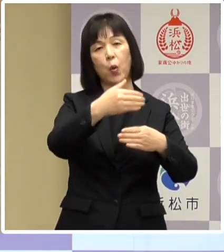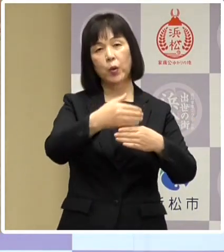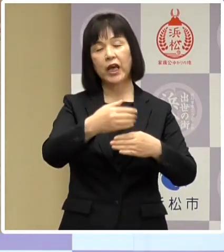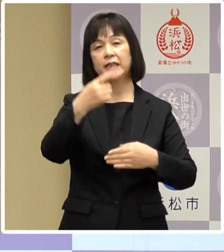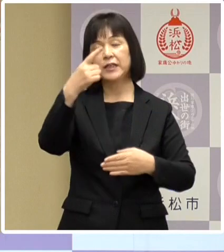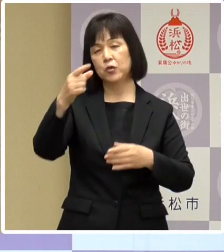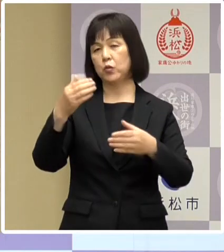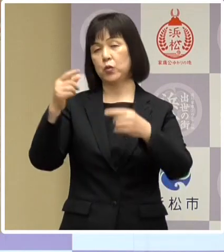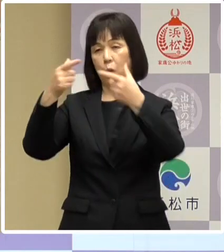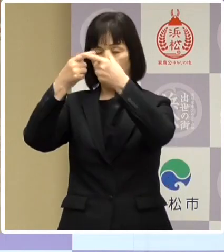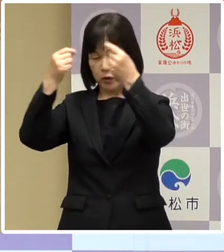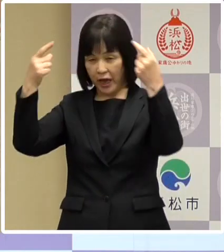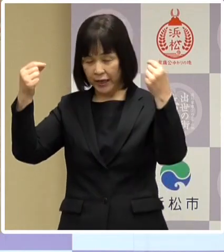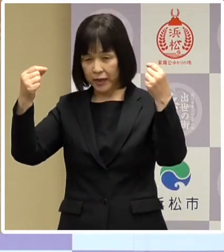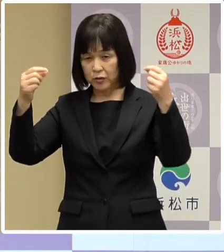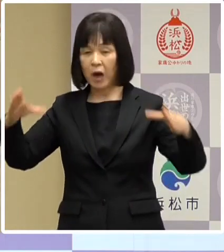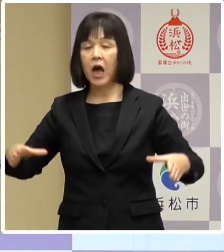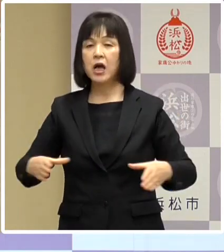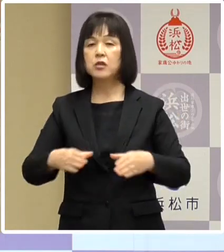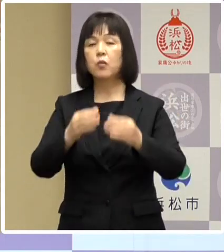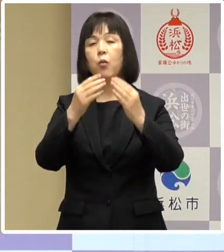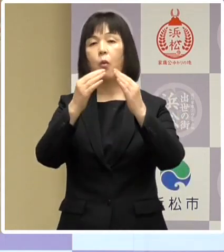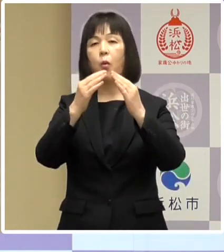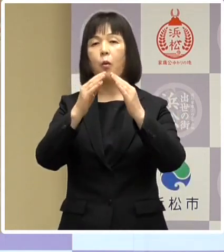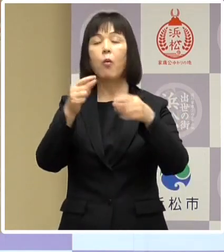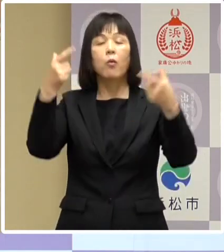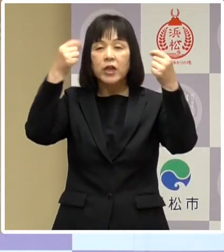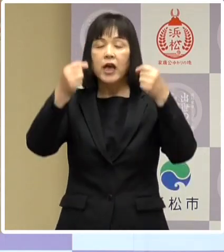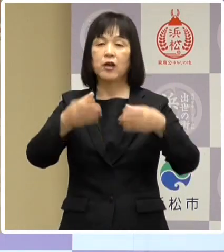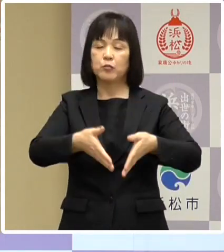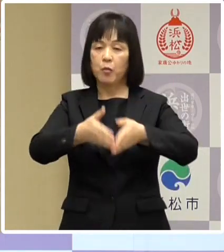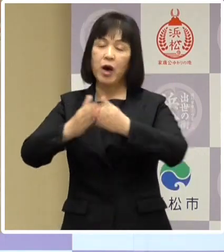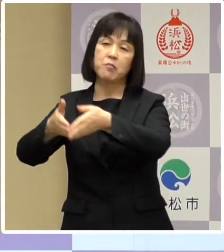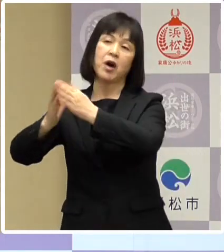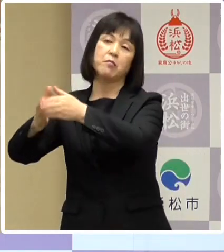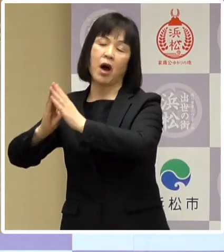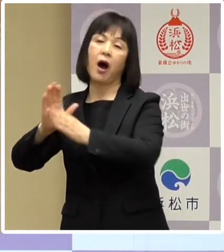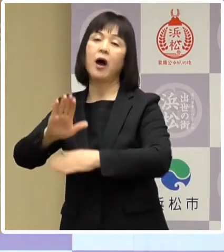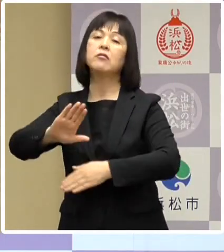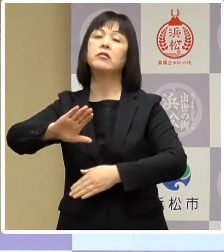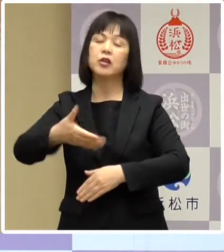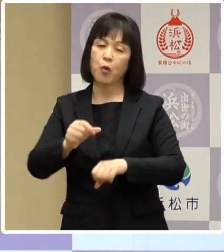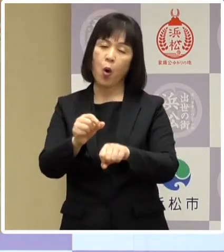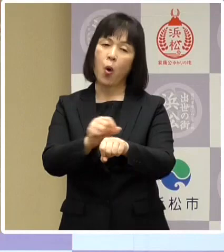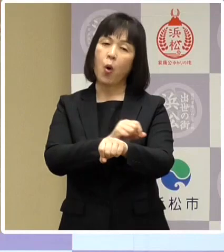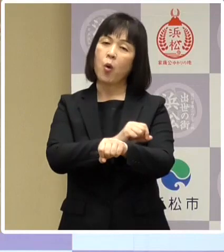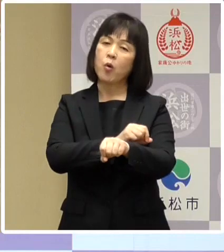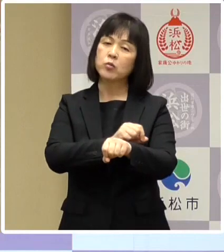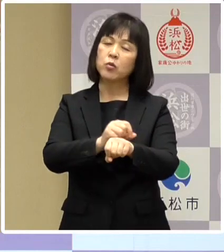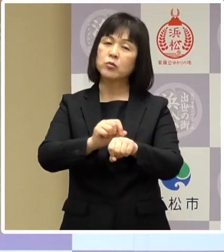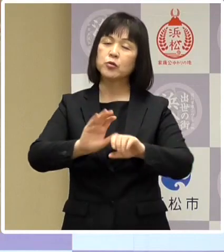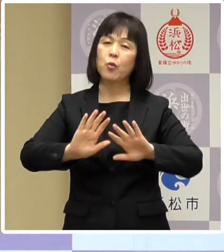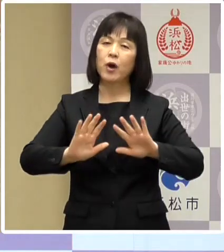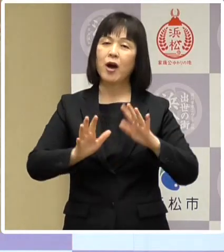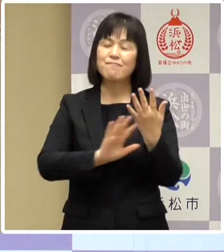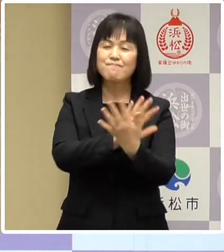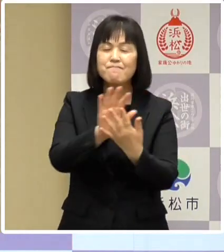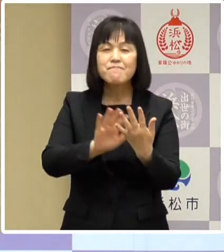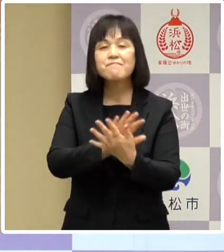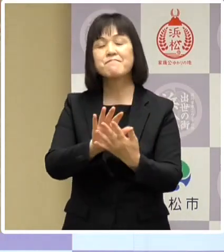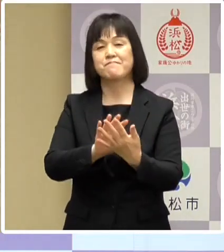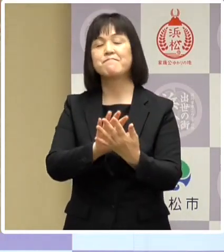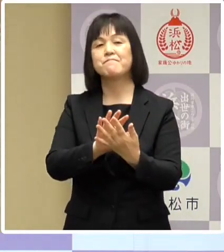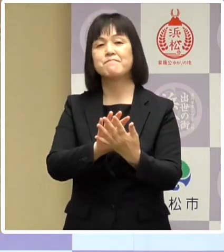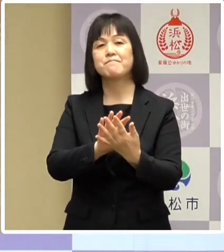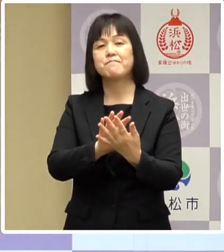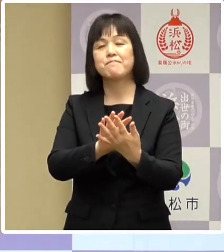部を含めた総合大学というのをたくさん作られましたけれども、まあ、全体としてそれぞれの特徴が分かりにくいということで、